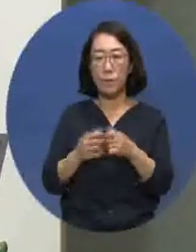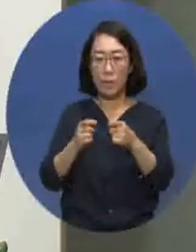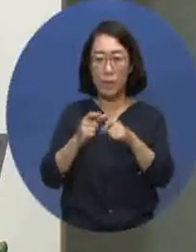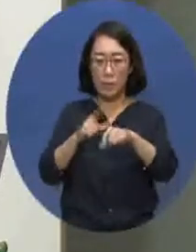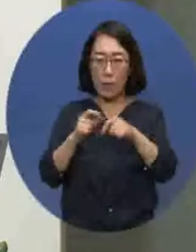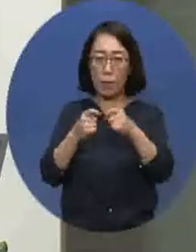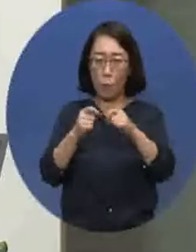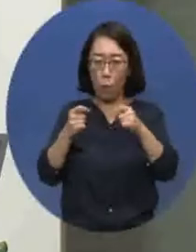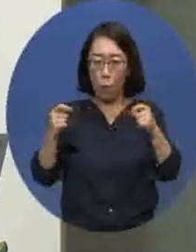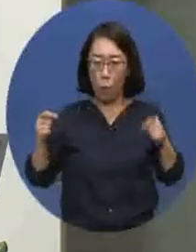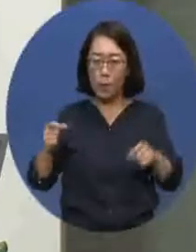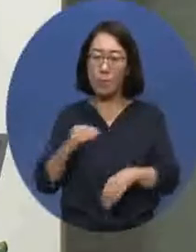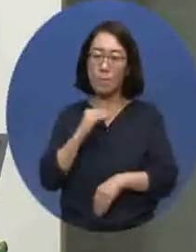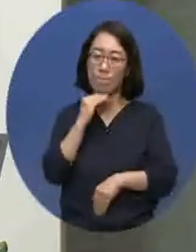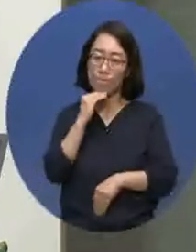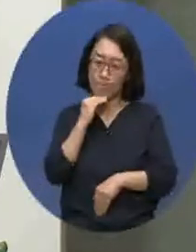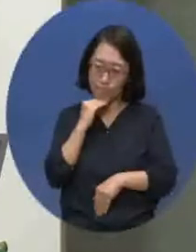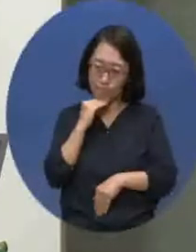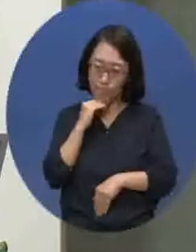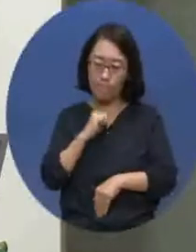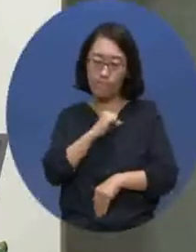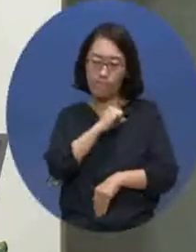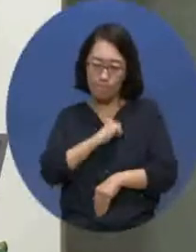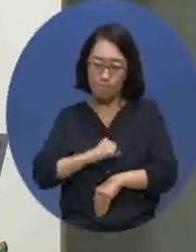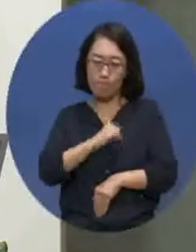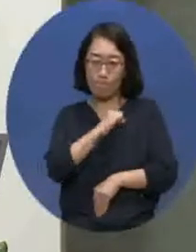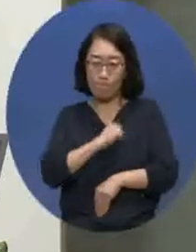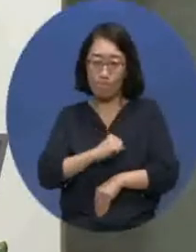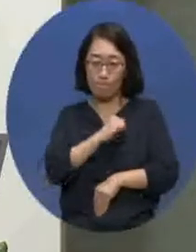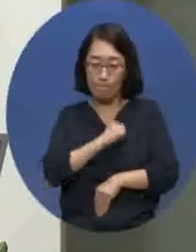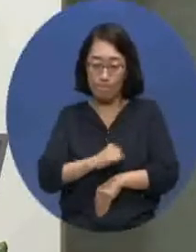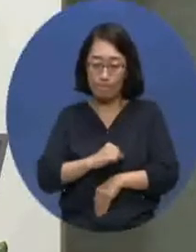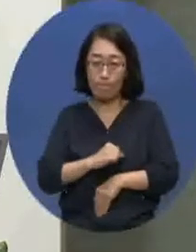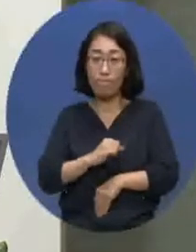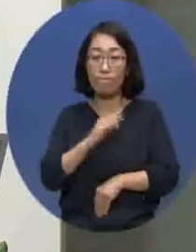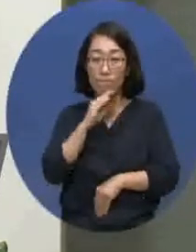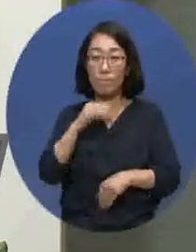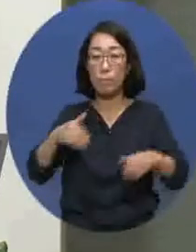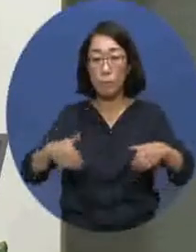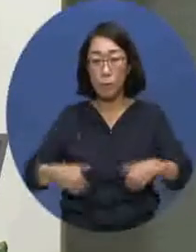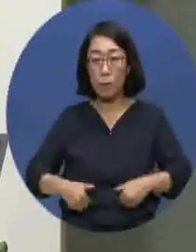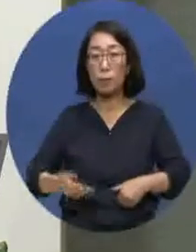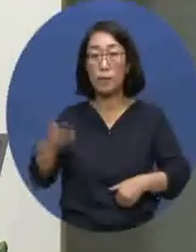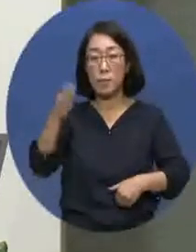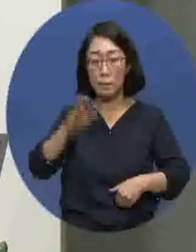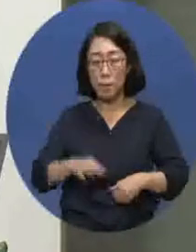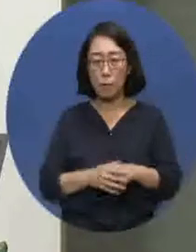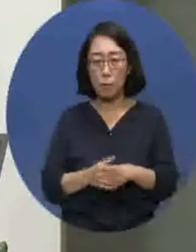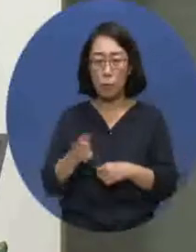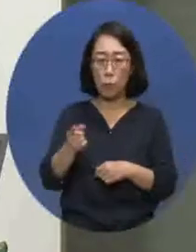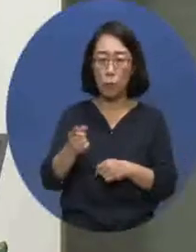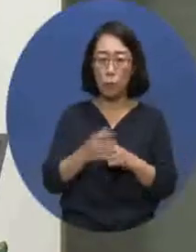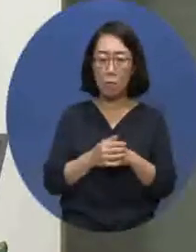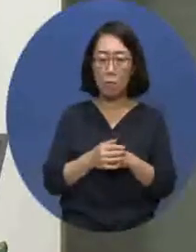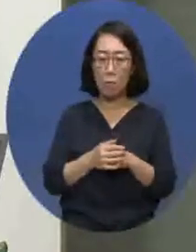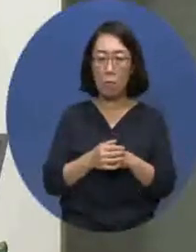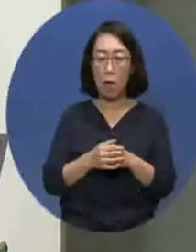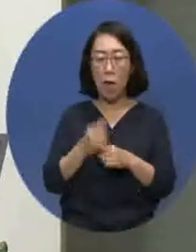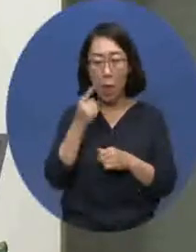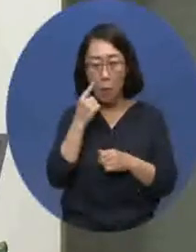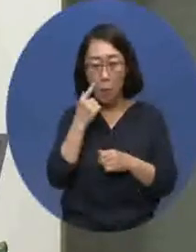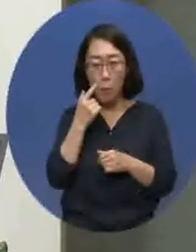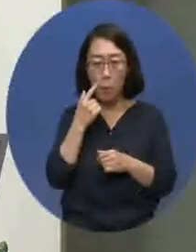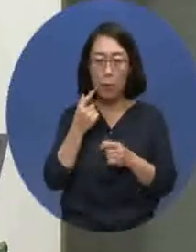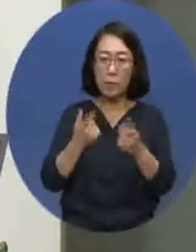인내를 갖고 지켜보는 정책도 있지만은 사실 예 시험대가 아니거든 국가